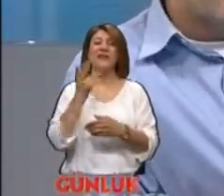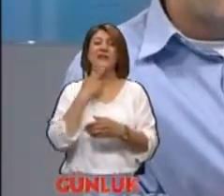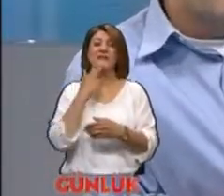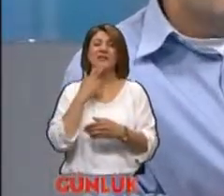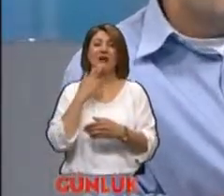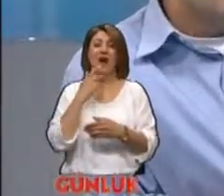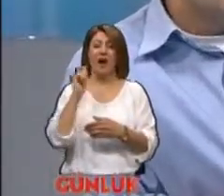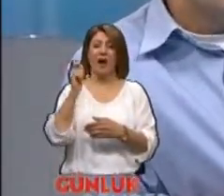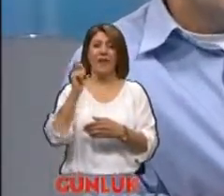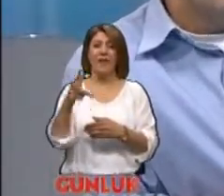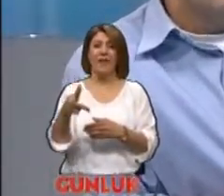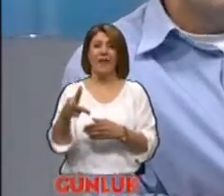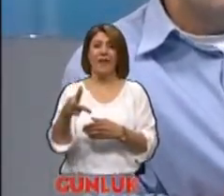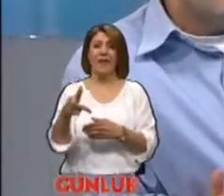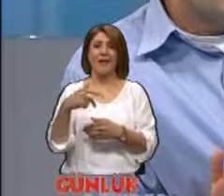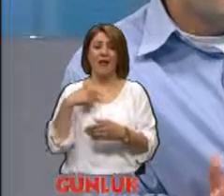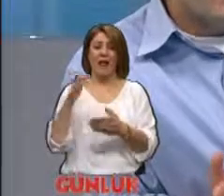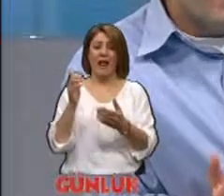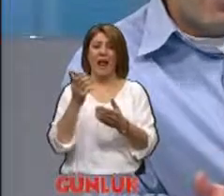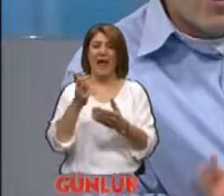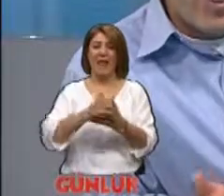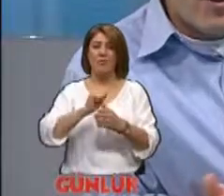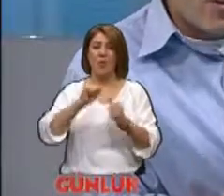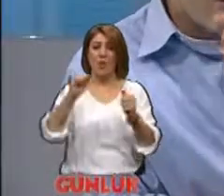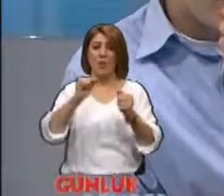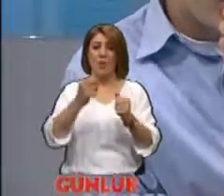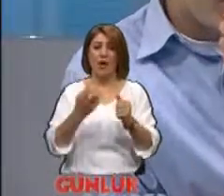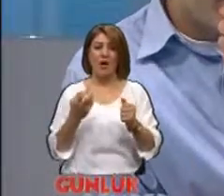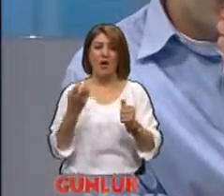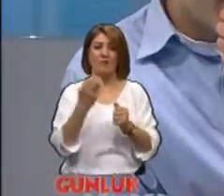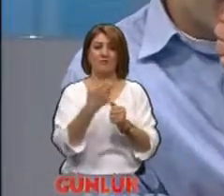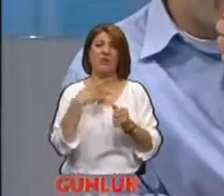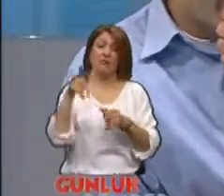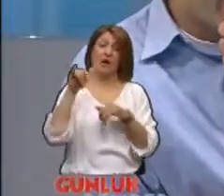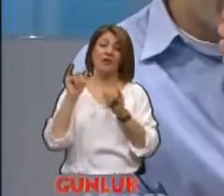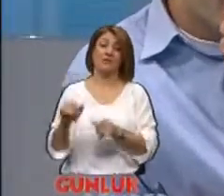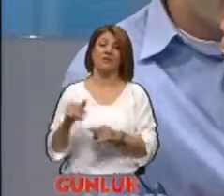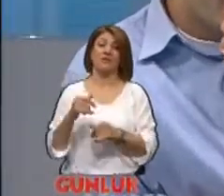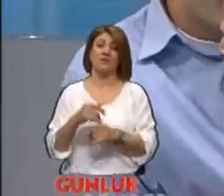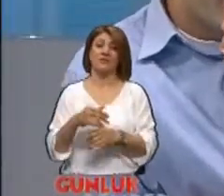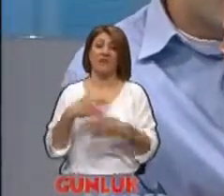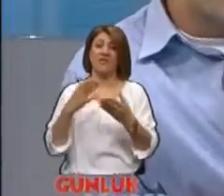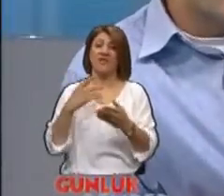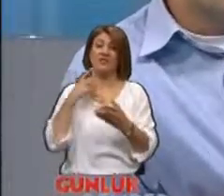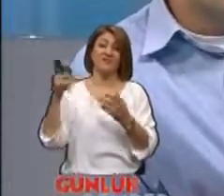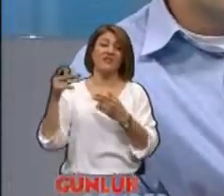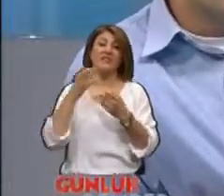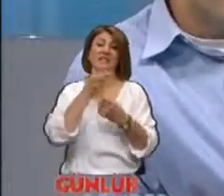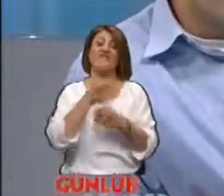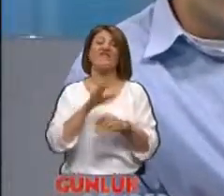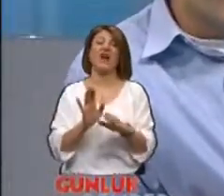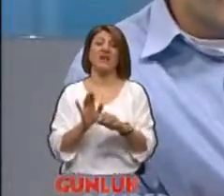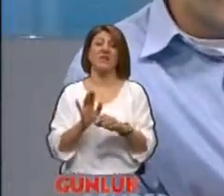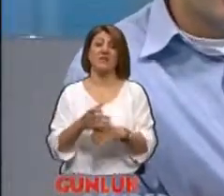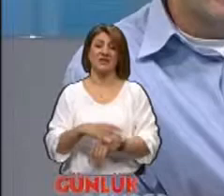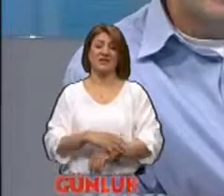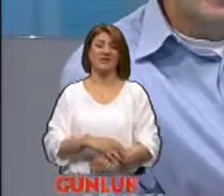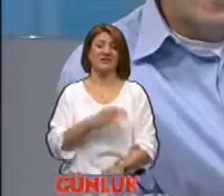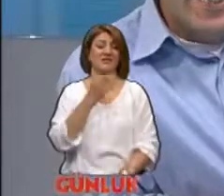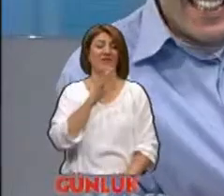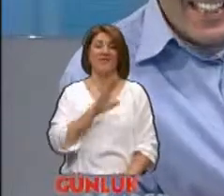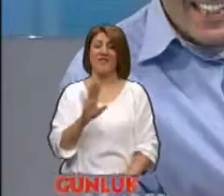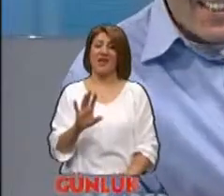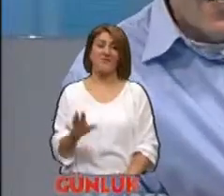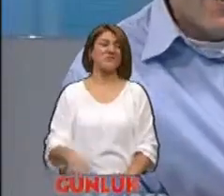saldırdı diye. Oo. Şimdi Pınar Dilek bunu şey diyor. Onay vermemesine hak veriyorum. Çok hiç hoş değil. Müstakbel bir kayınvalide olarak, olarak